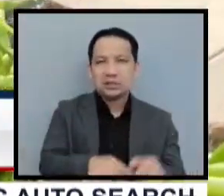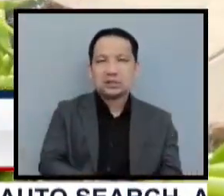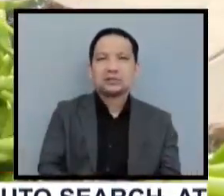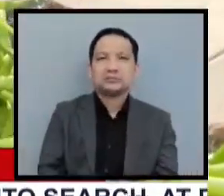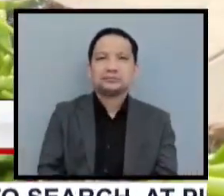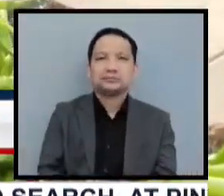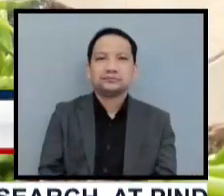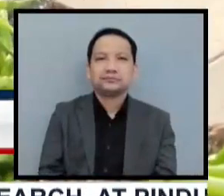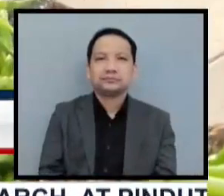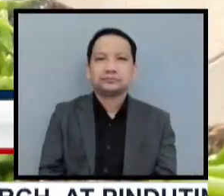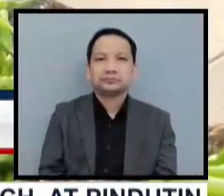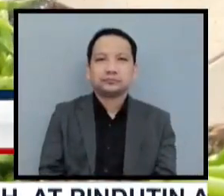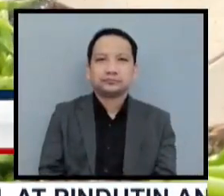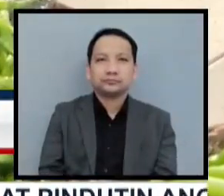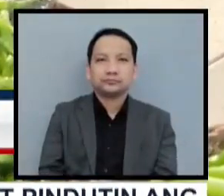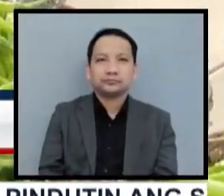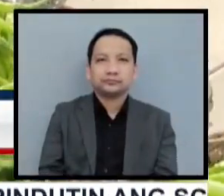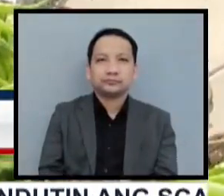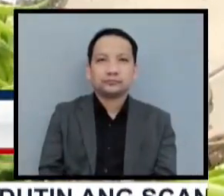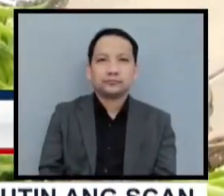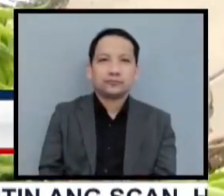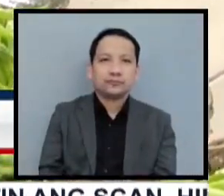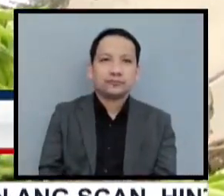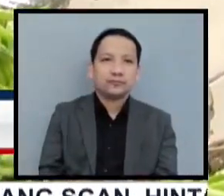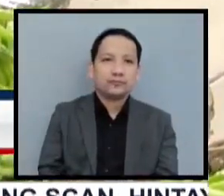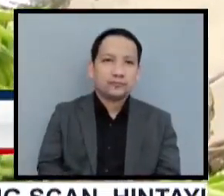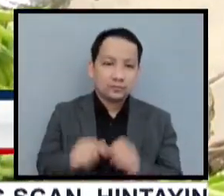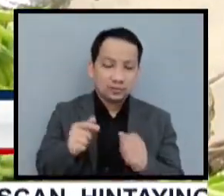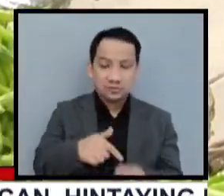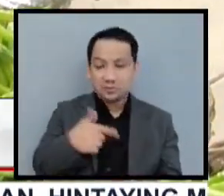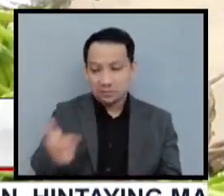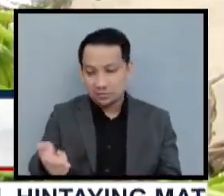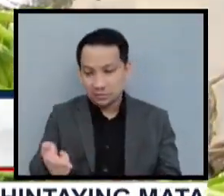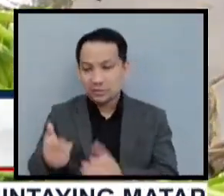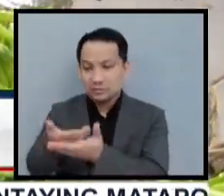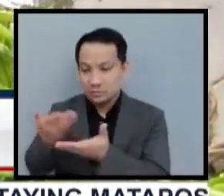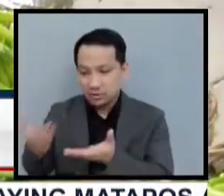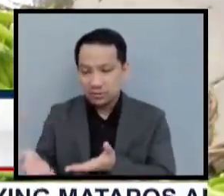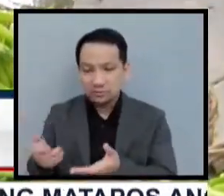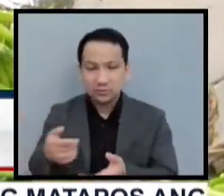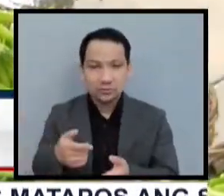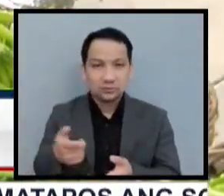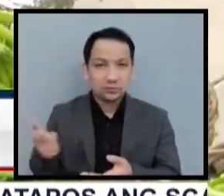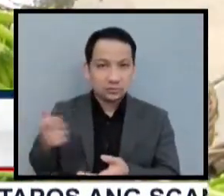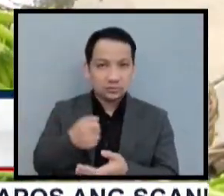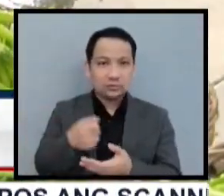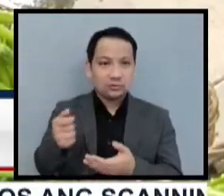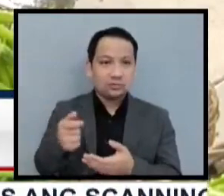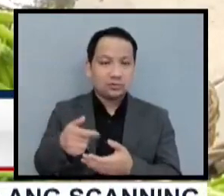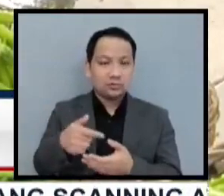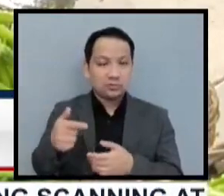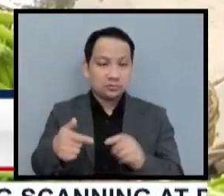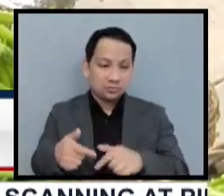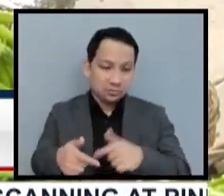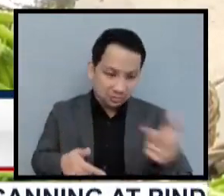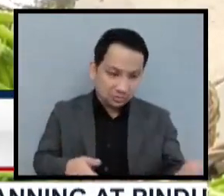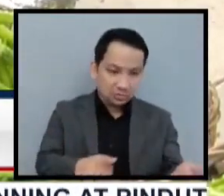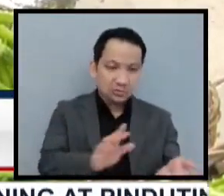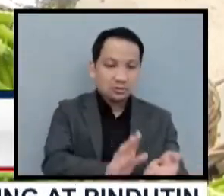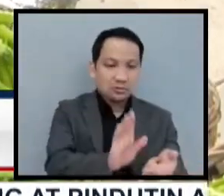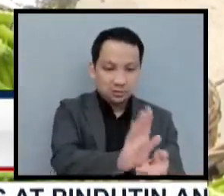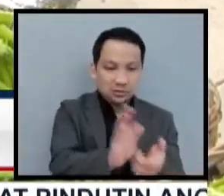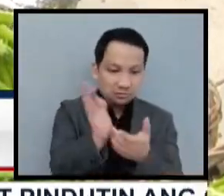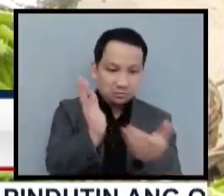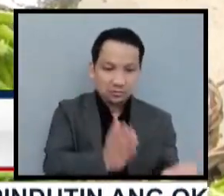Siyempre, nakailang ano na sa mga buyer. Kukunin ng isang buyer doon sa amin, ibebenta doon sa